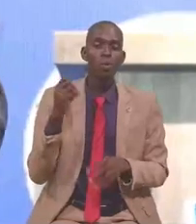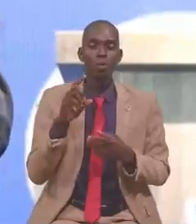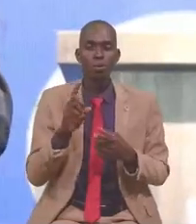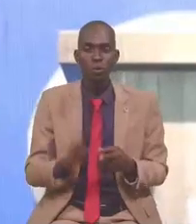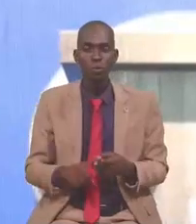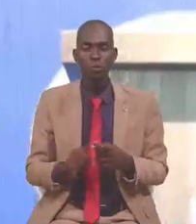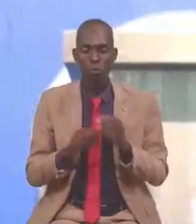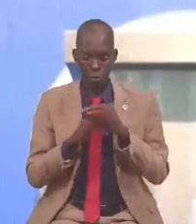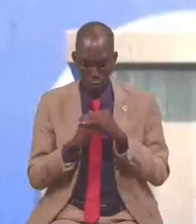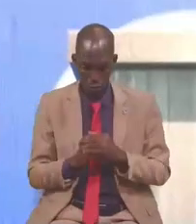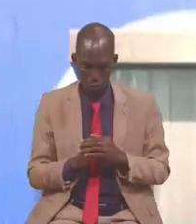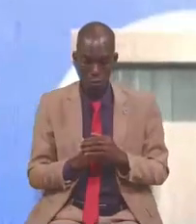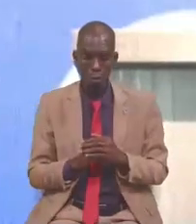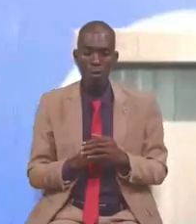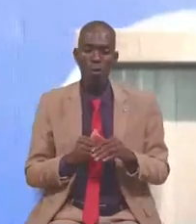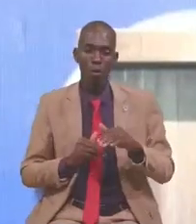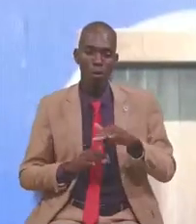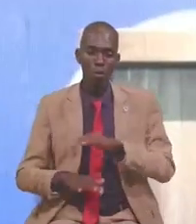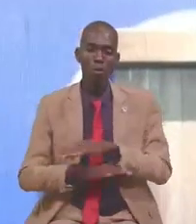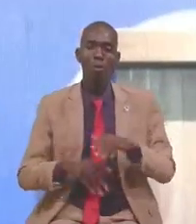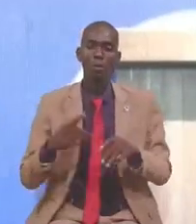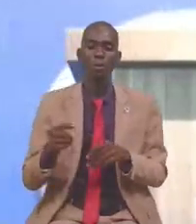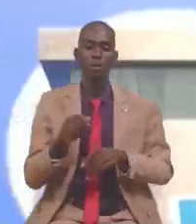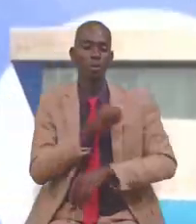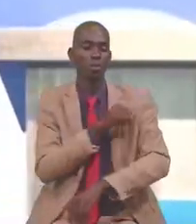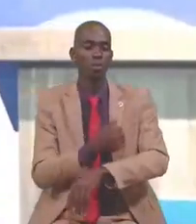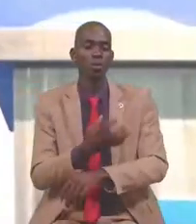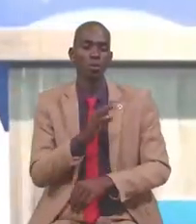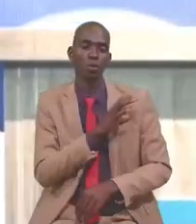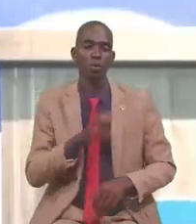c'est de se jeter sous l'autorité de Christ,